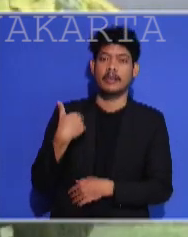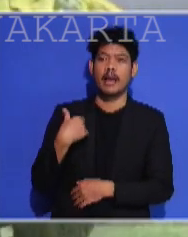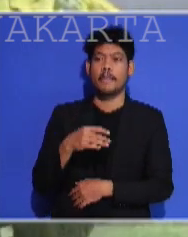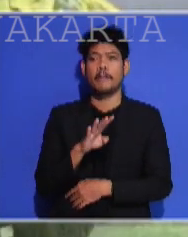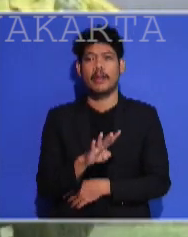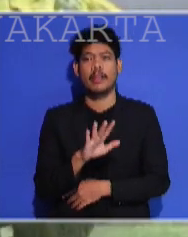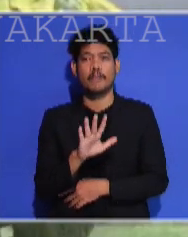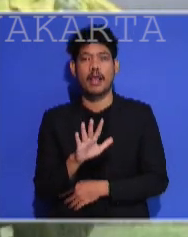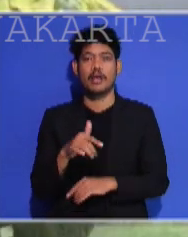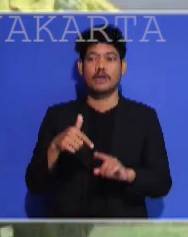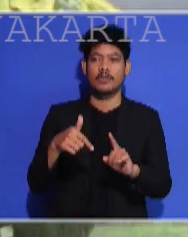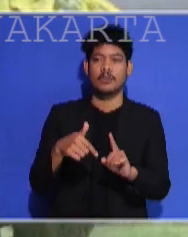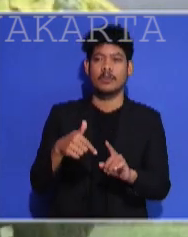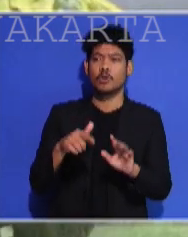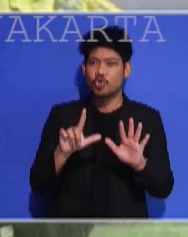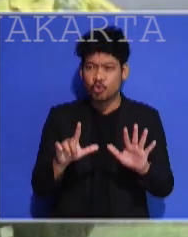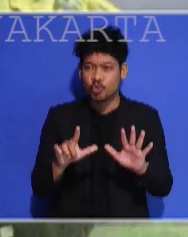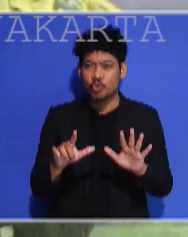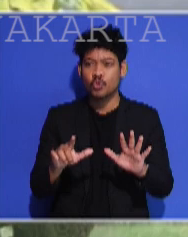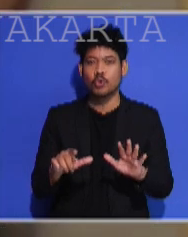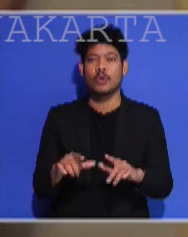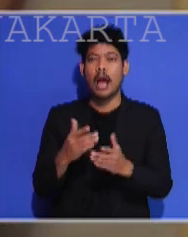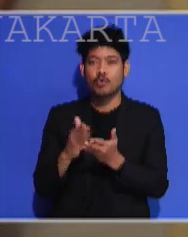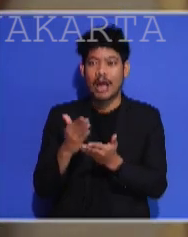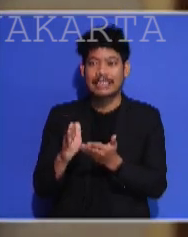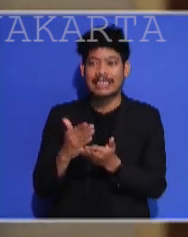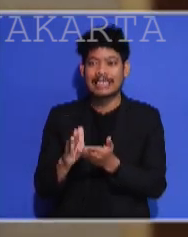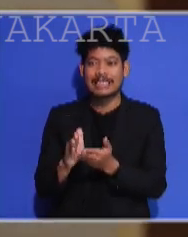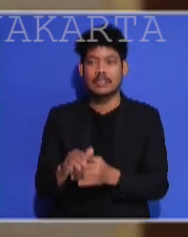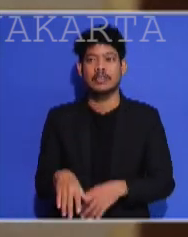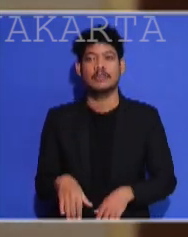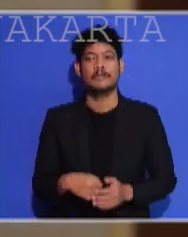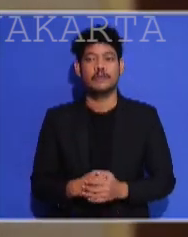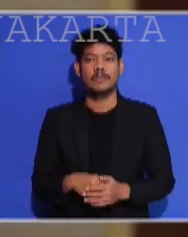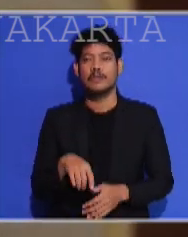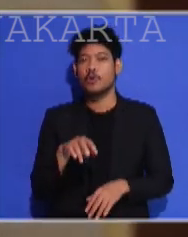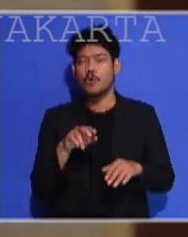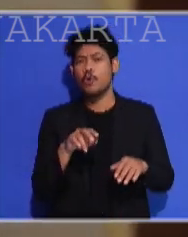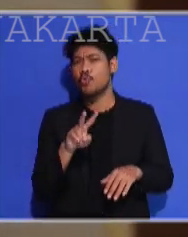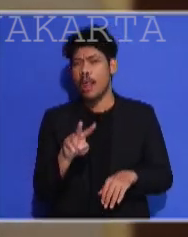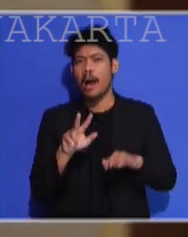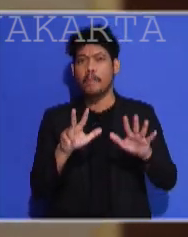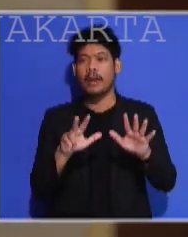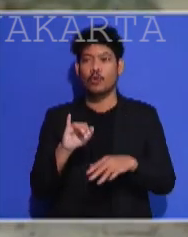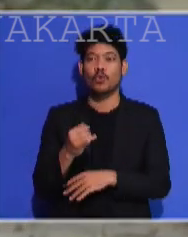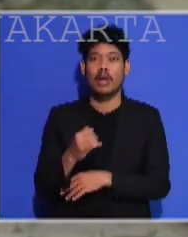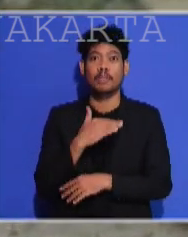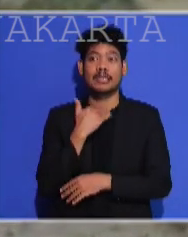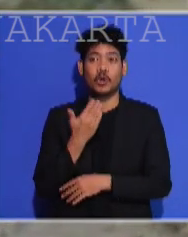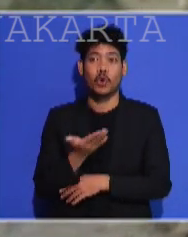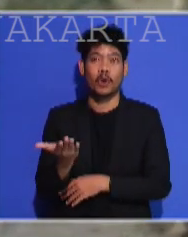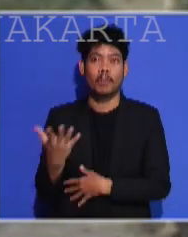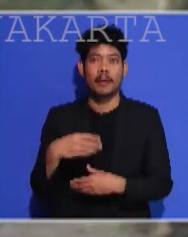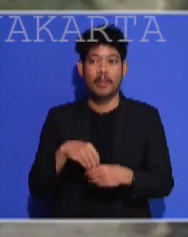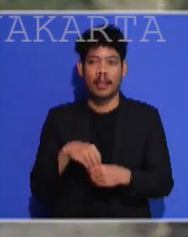polis asuransi dan 28 juta prram pensi Heri dan ucama